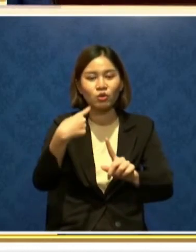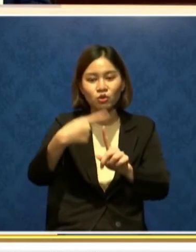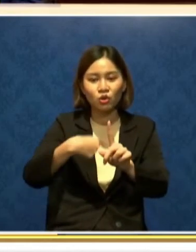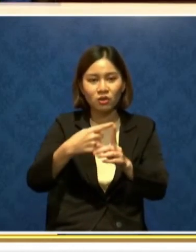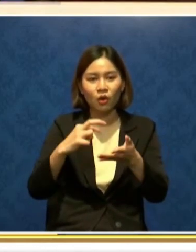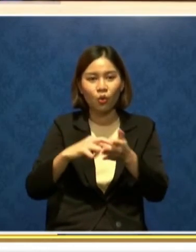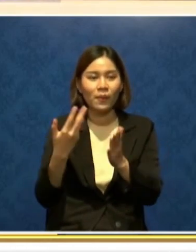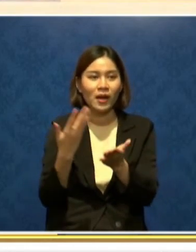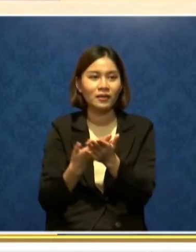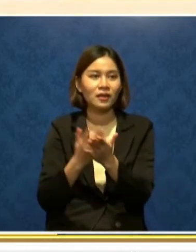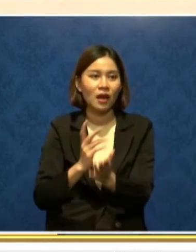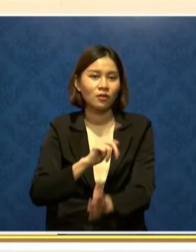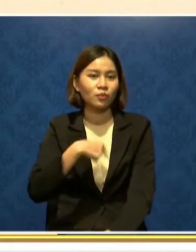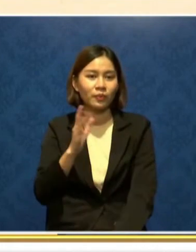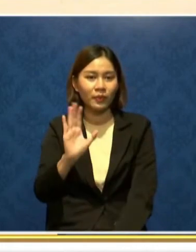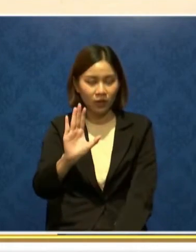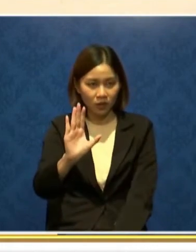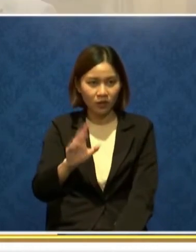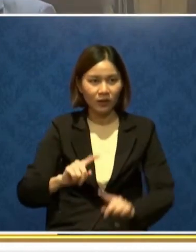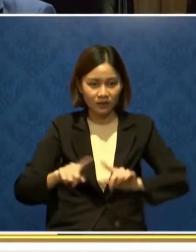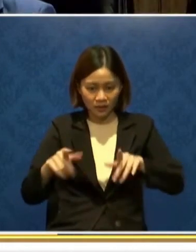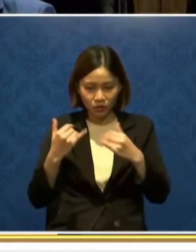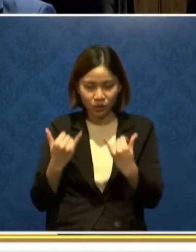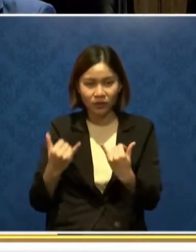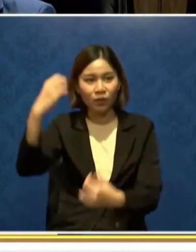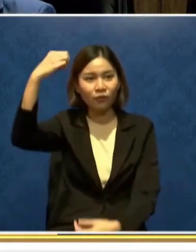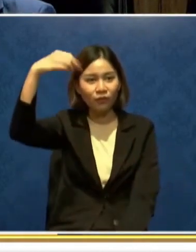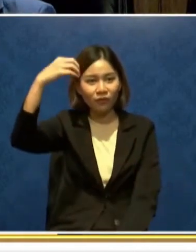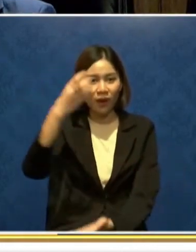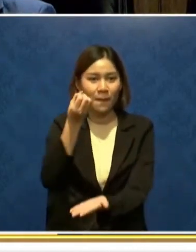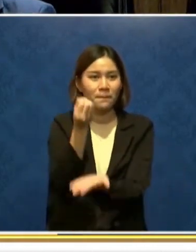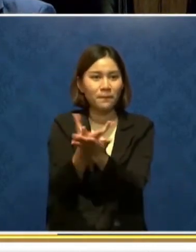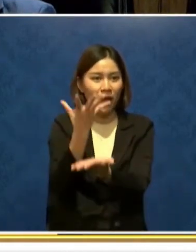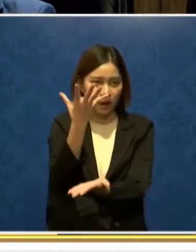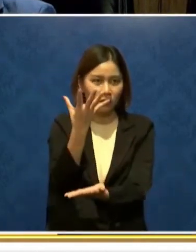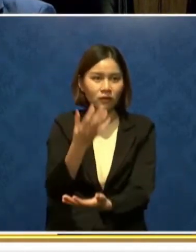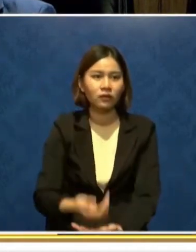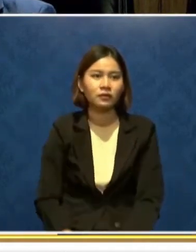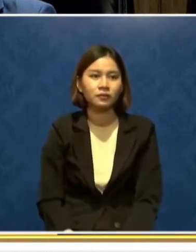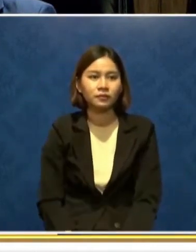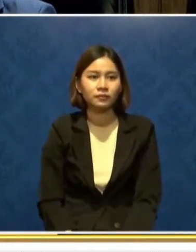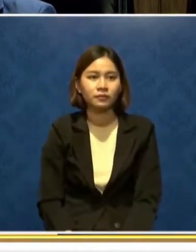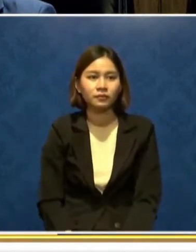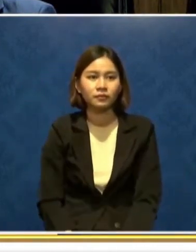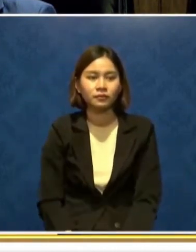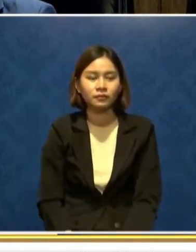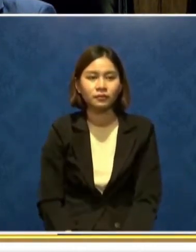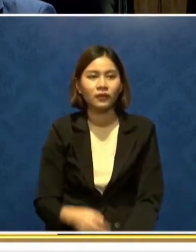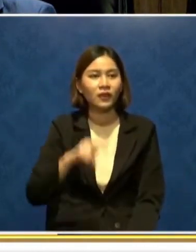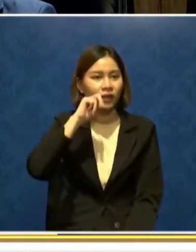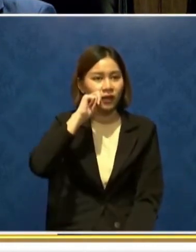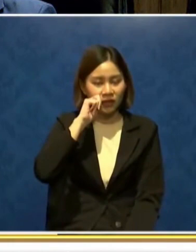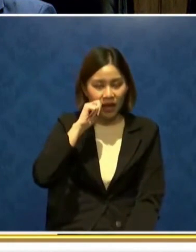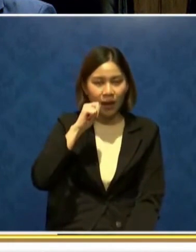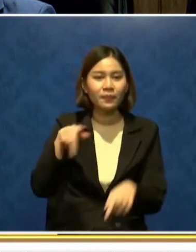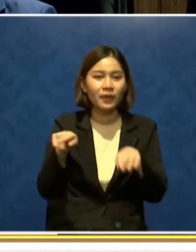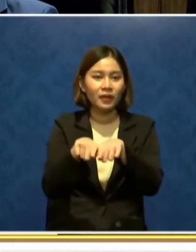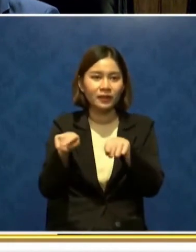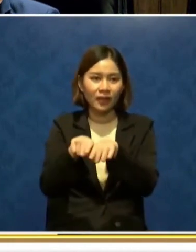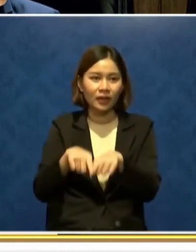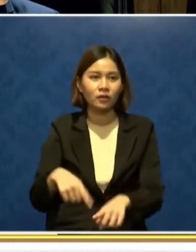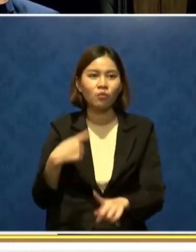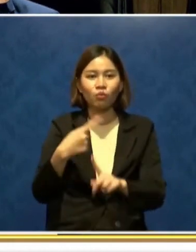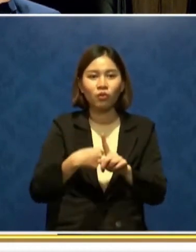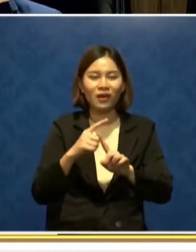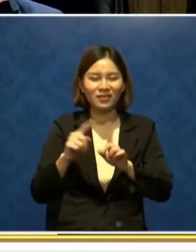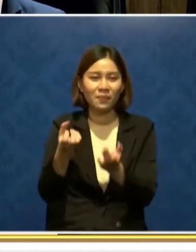ต้องเสียค่าคอยชั่วคราวดีครับแต่ตอนนี้ค่าไฟแพงกว่าคนอื่นครับท่านประธานครับค่าน้ำประปาก็เหมือนกันครับชั่ว